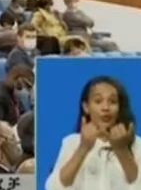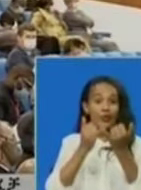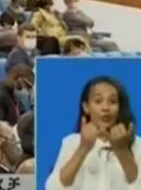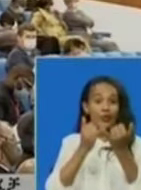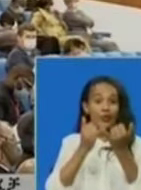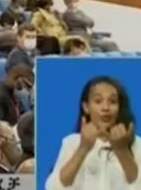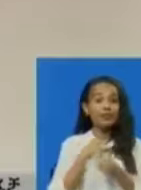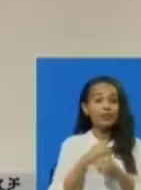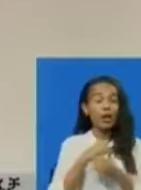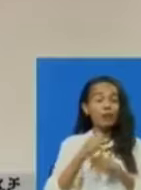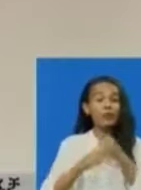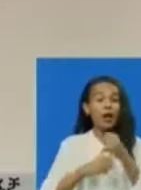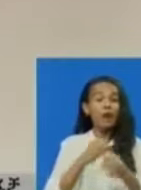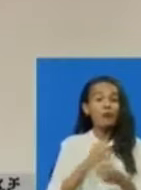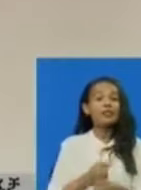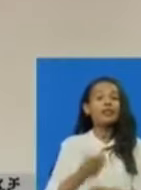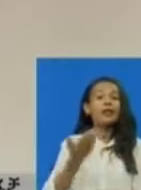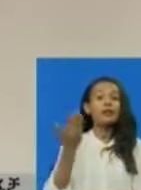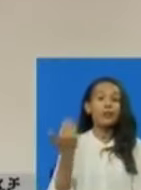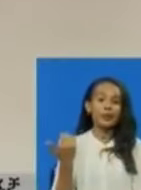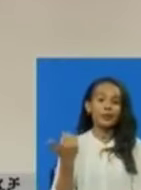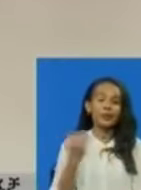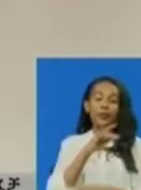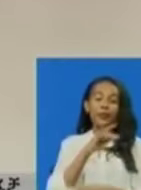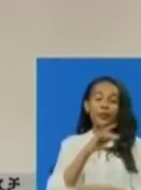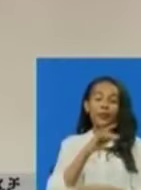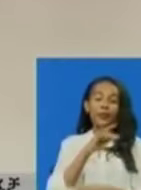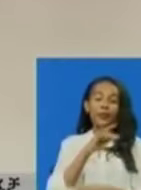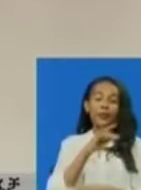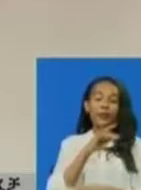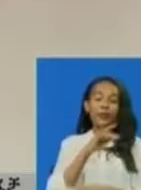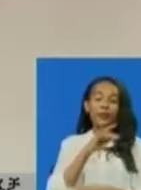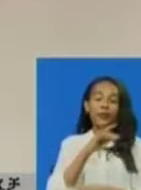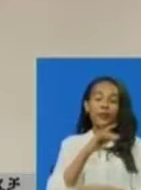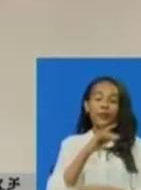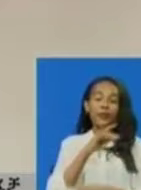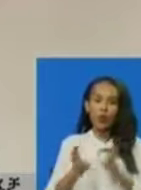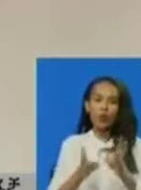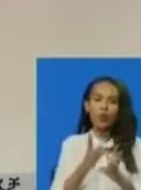ለተጫወቱ የሀገሪቱ ዜጎችና የጸጥታ አካላት ምስጋናቸውን አቅርበዋል ፕሬዝዳንቷም።